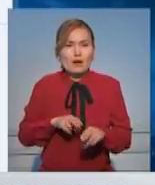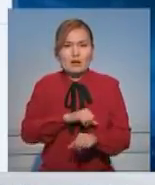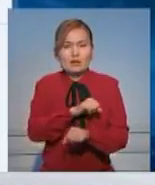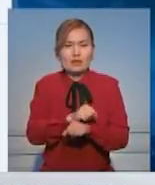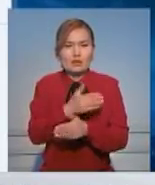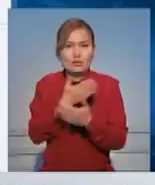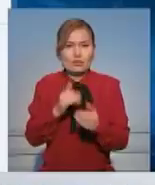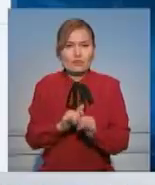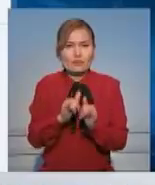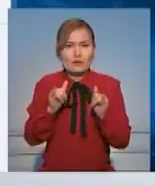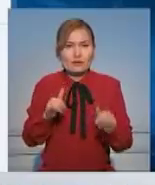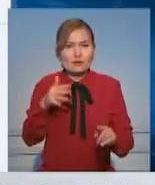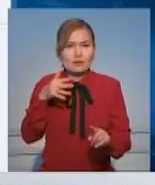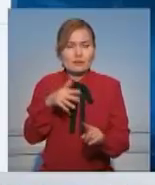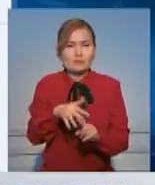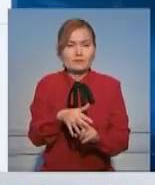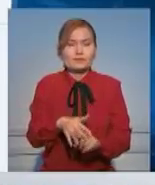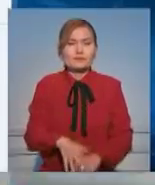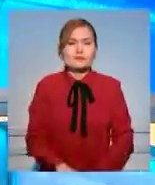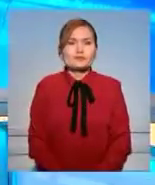отыр.